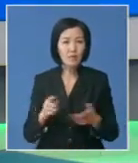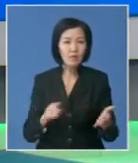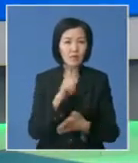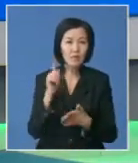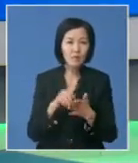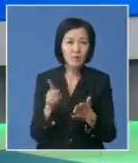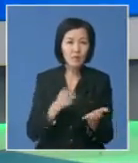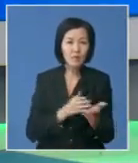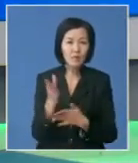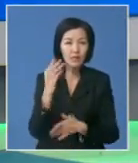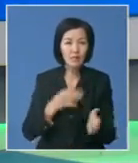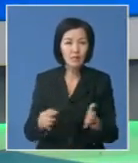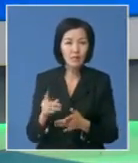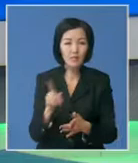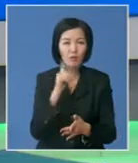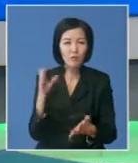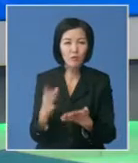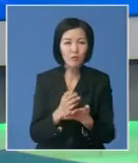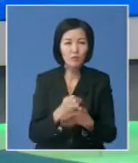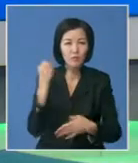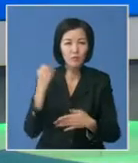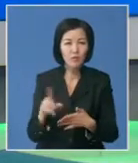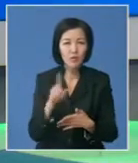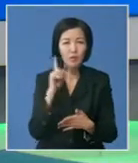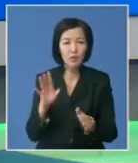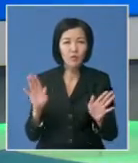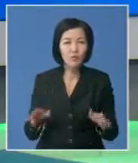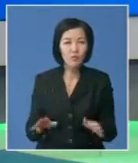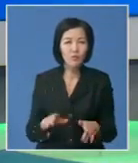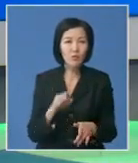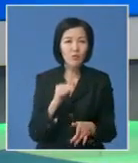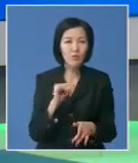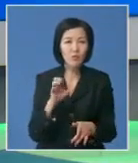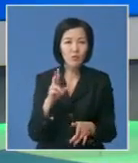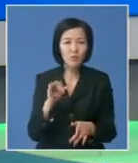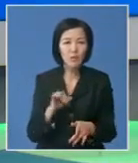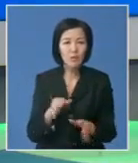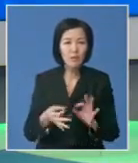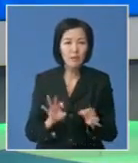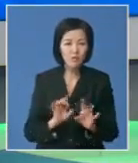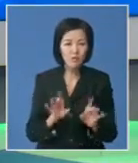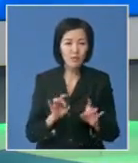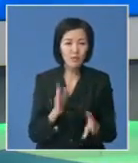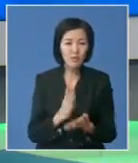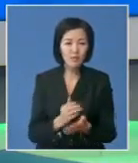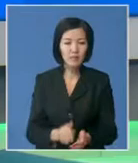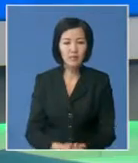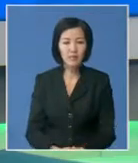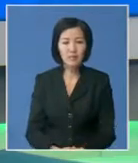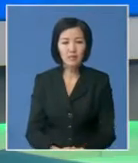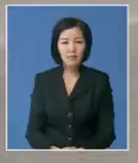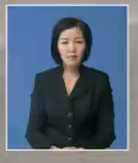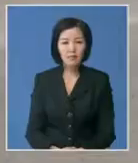алматинской области молодежным ресурсным центром и молодежным крылом ужас отан подробности в материале корреспондента